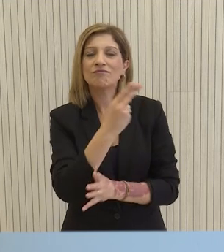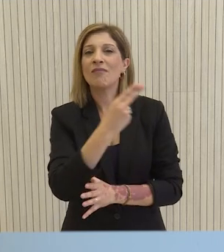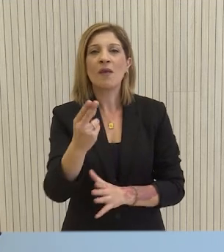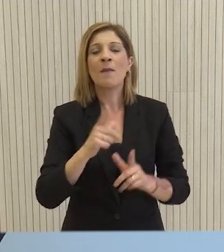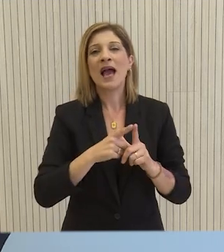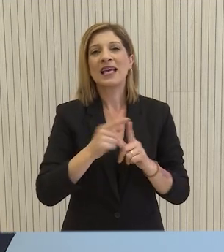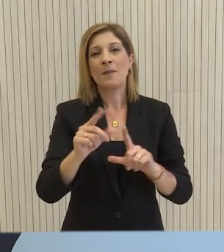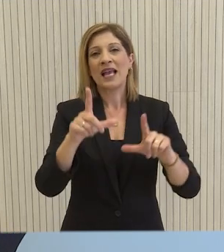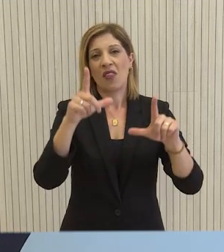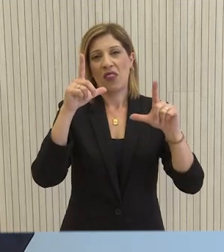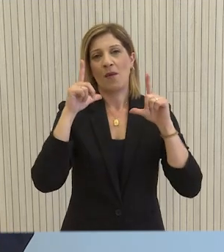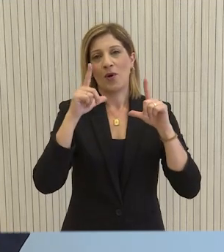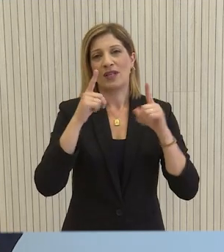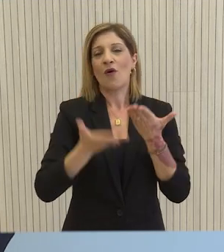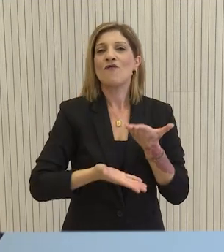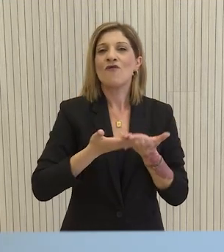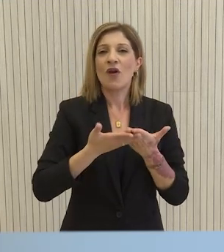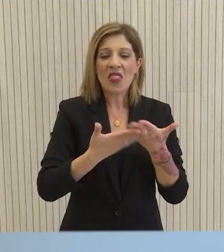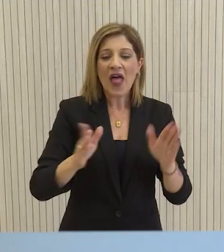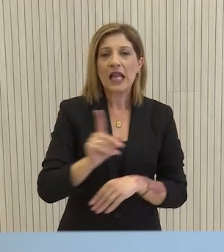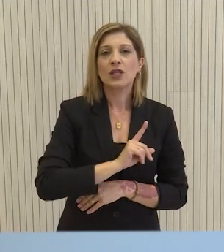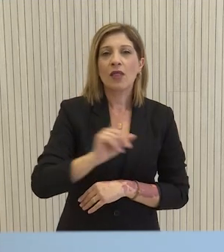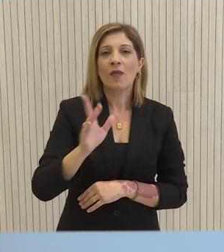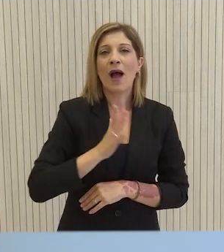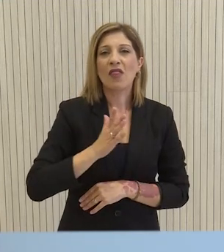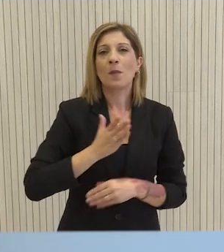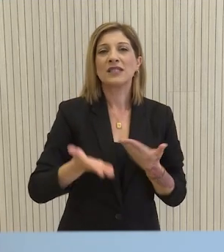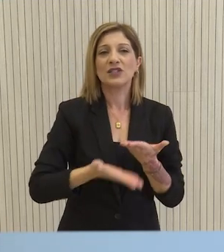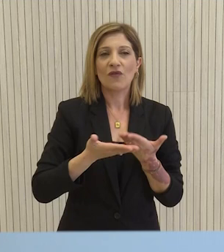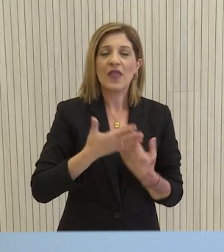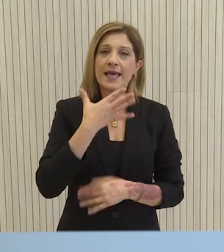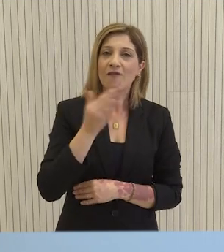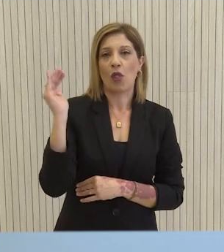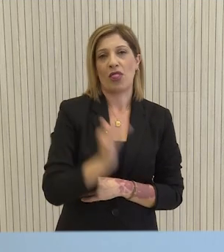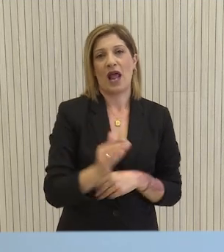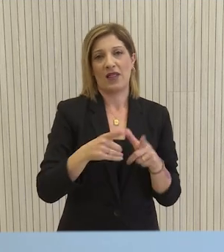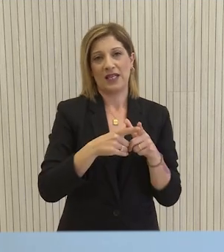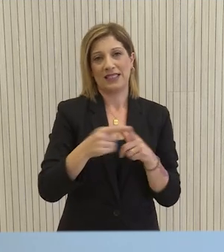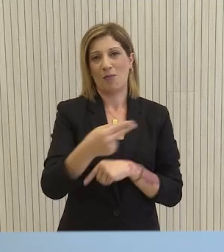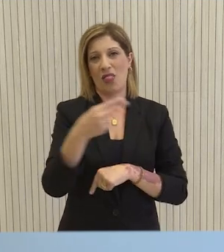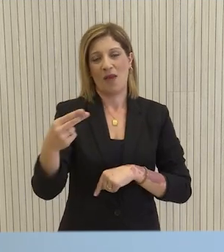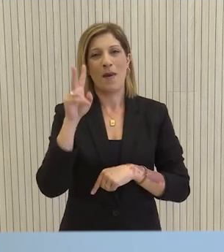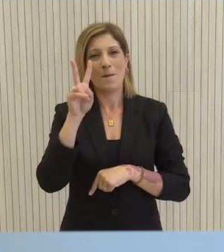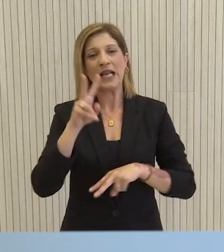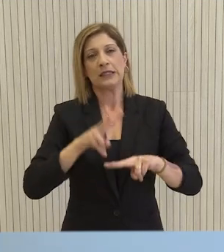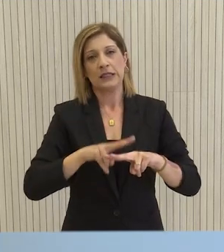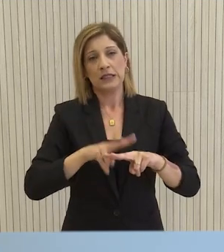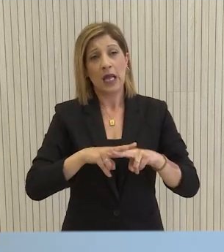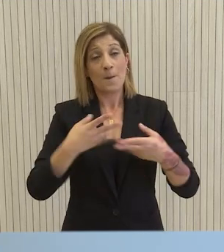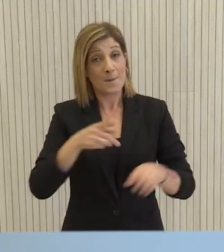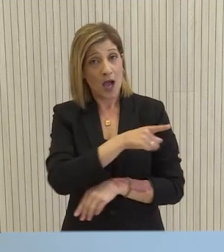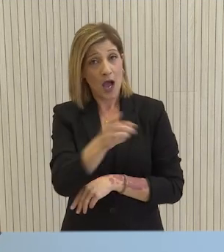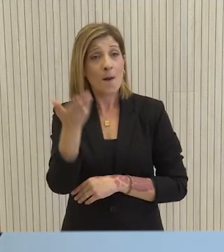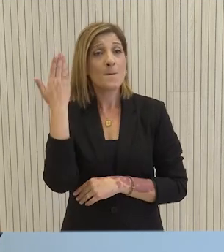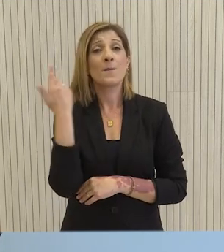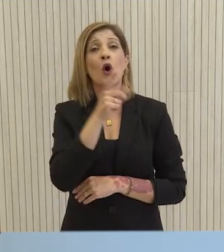της Κυπριακής Δημοκρατίας για δημιουργία θαλάσσιου διαδρόμου για παροχή ανθρωπιστικής βοήθειας προς τον άμαχο πληθυσμό στη Γάζα. Όπως είναι ήδη γνωστό, την